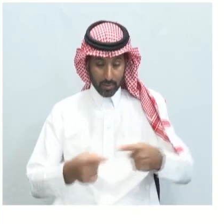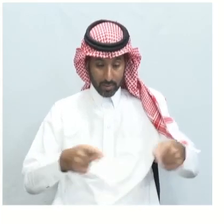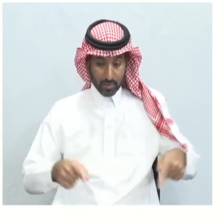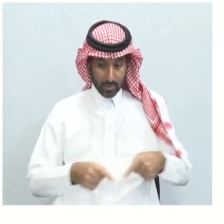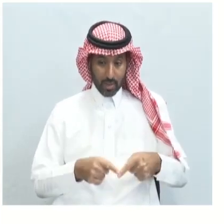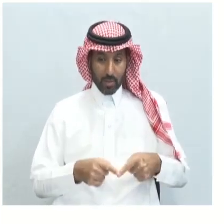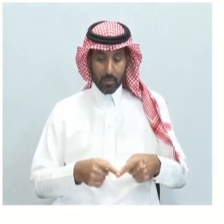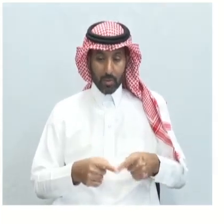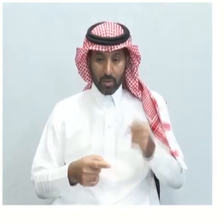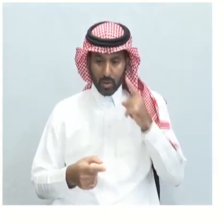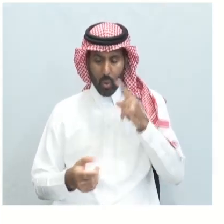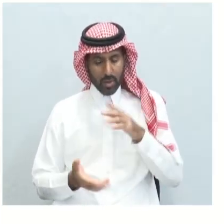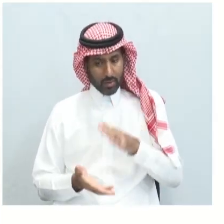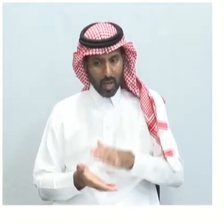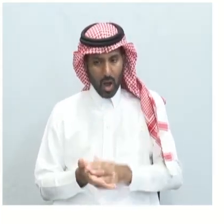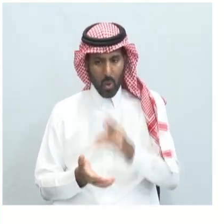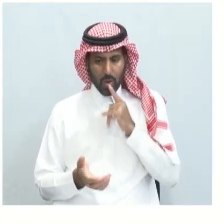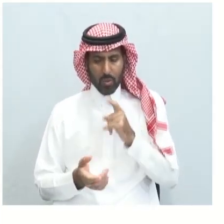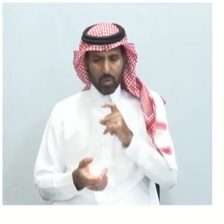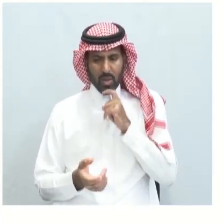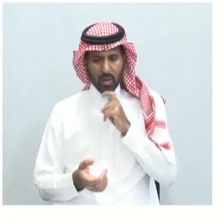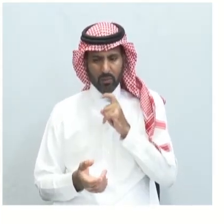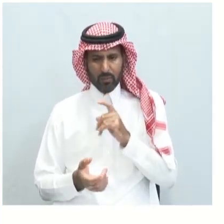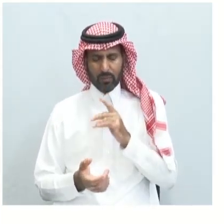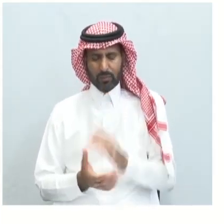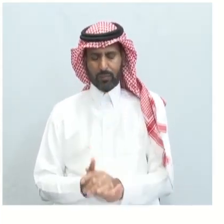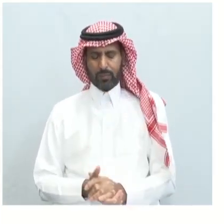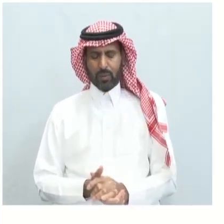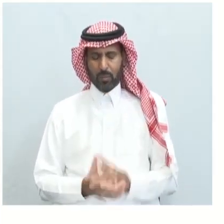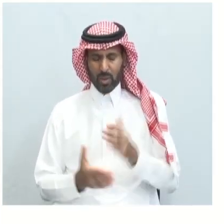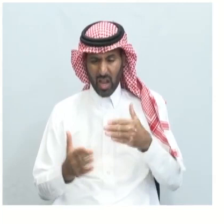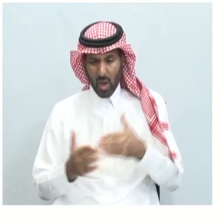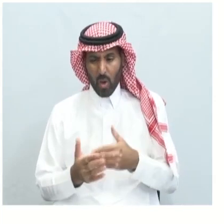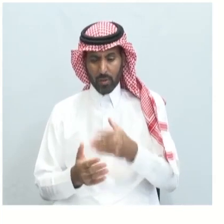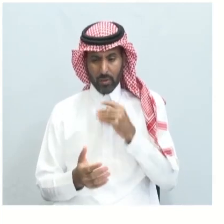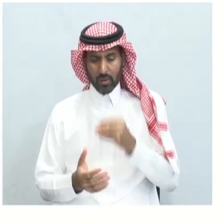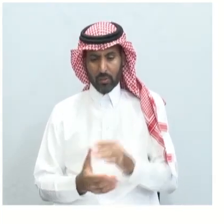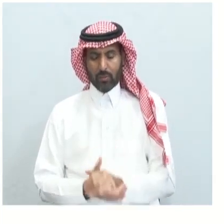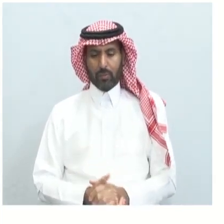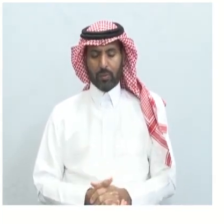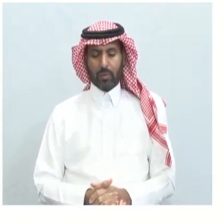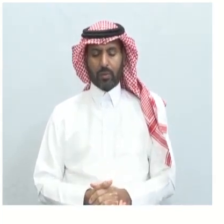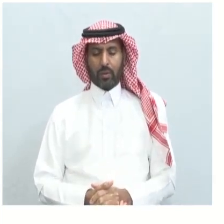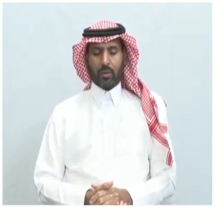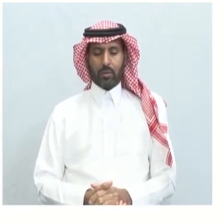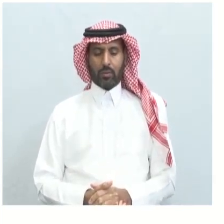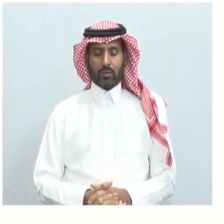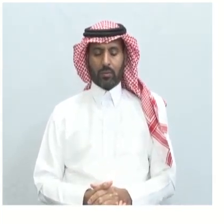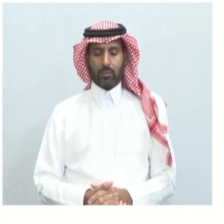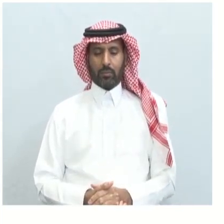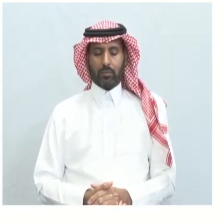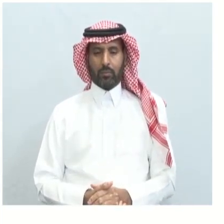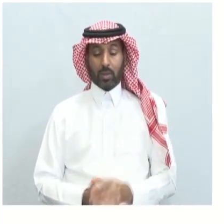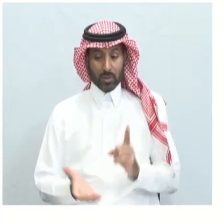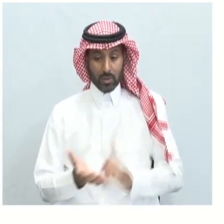للاستجابه للحوادث والتخفيف منها بشكل سريع وبشكل سريع جدا